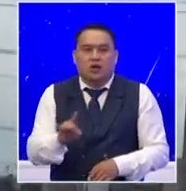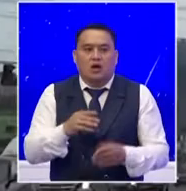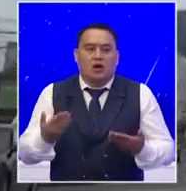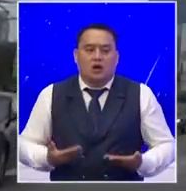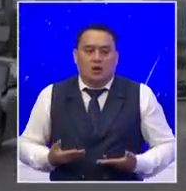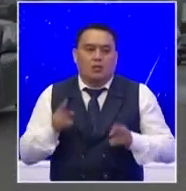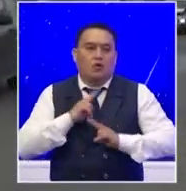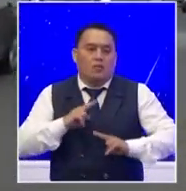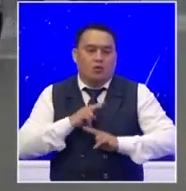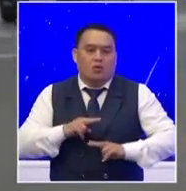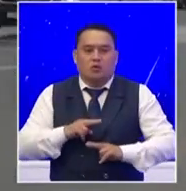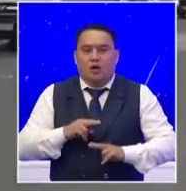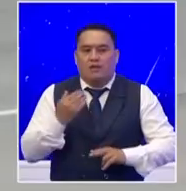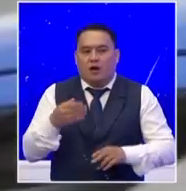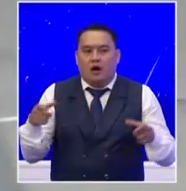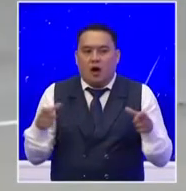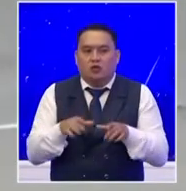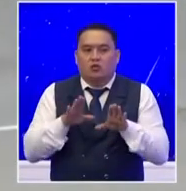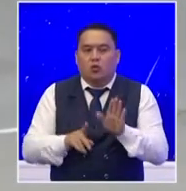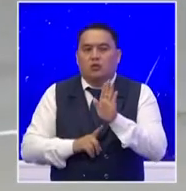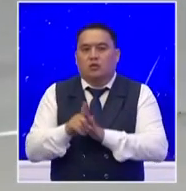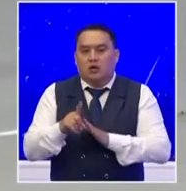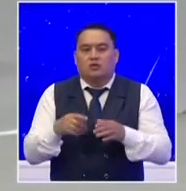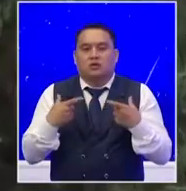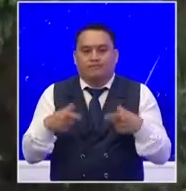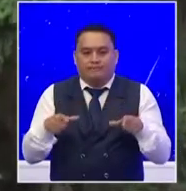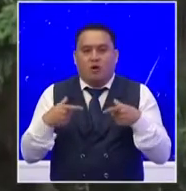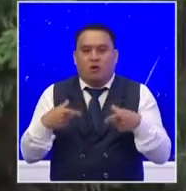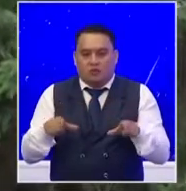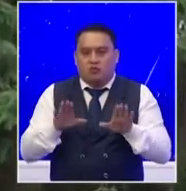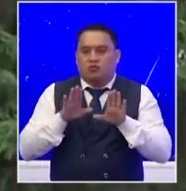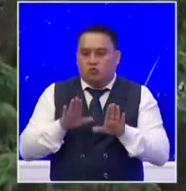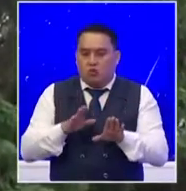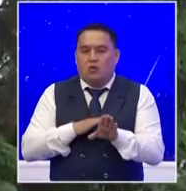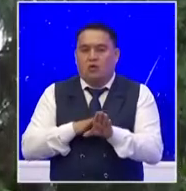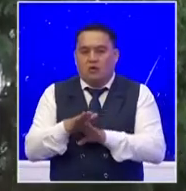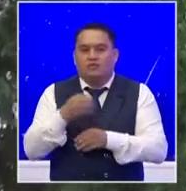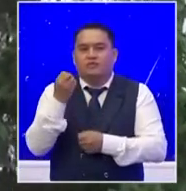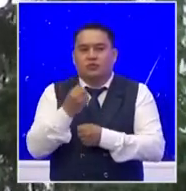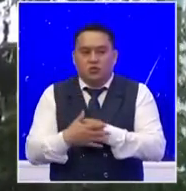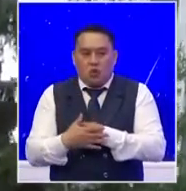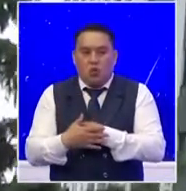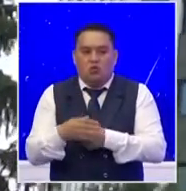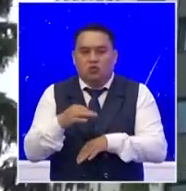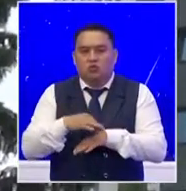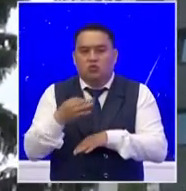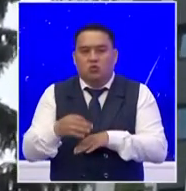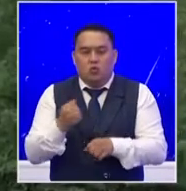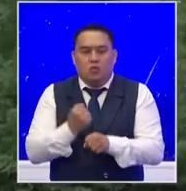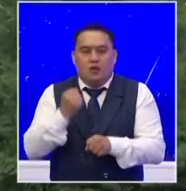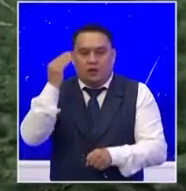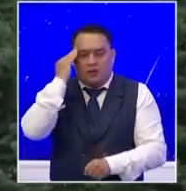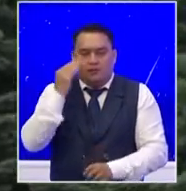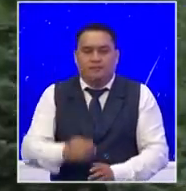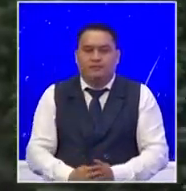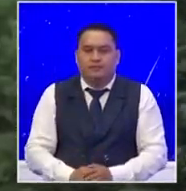в Новосибирской области. Карантин только начнет ослабевать. Хотя чем отдаленнее регион от центра, тем меньше строгих мер, отмечает